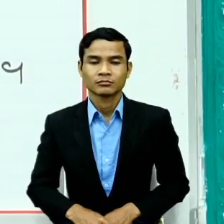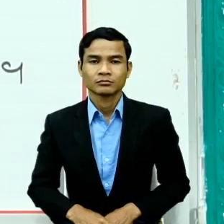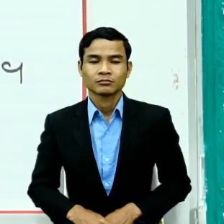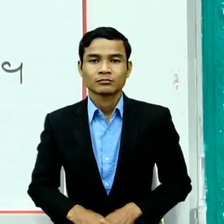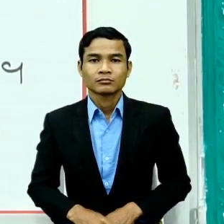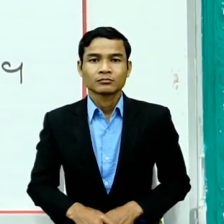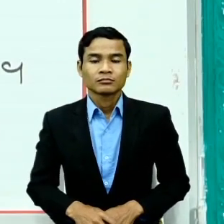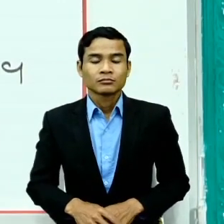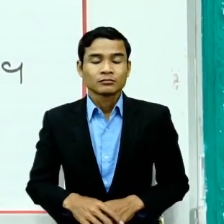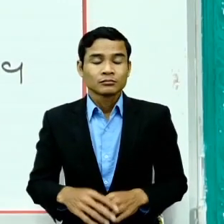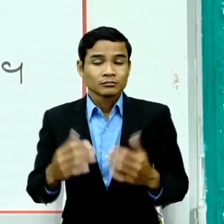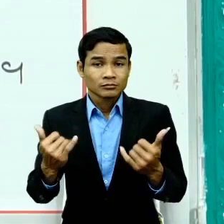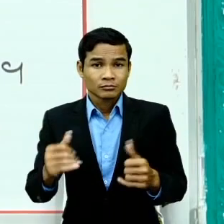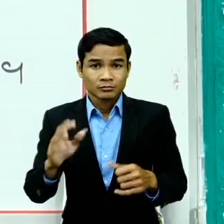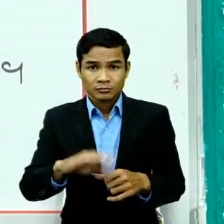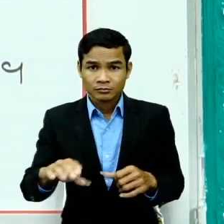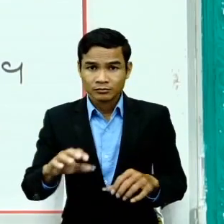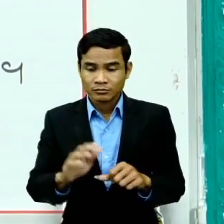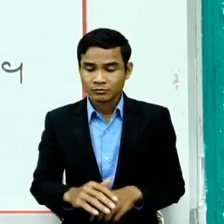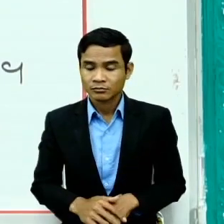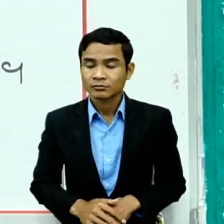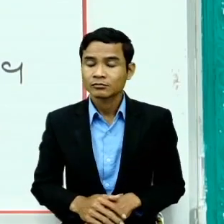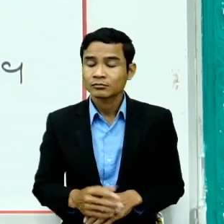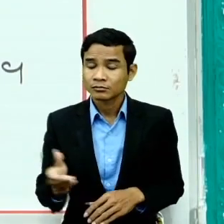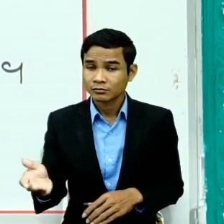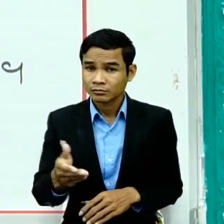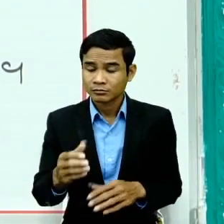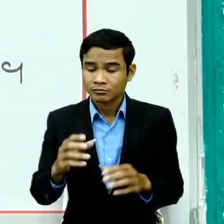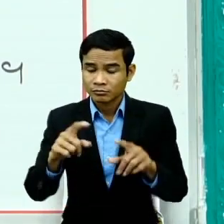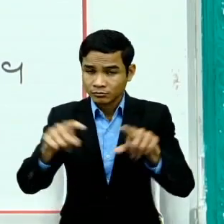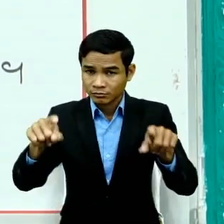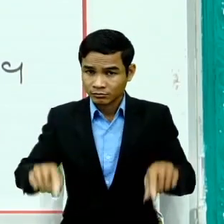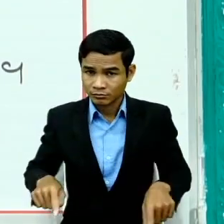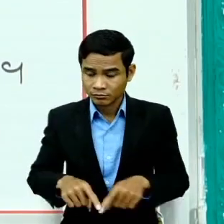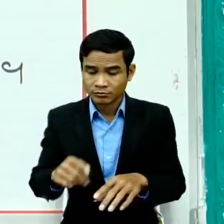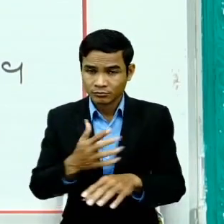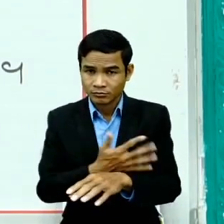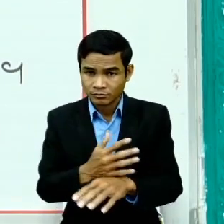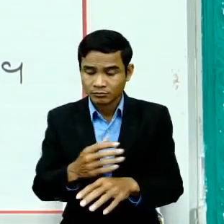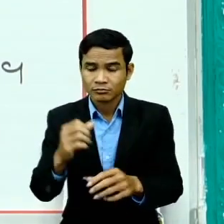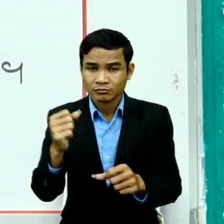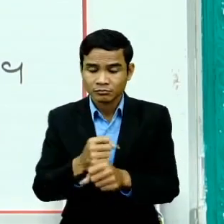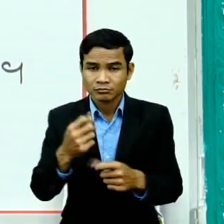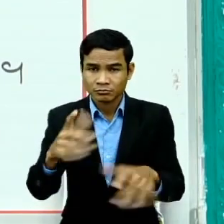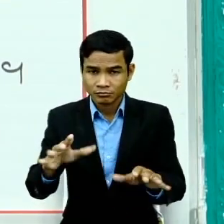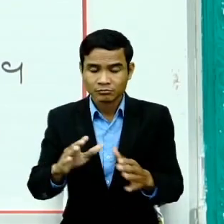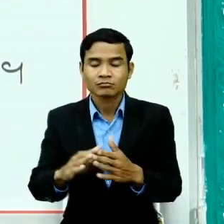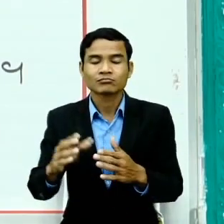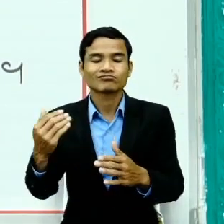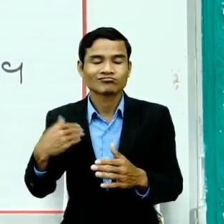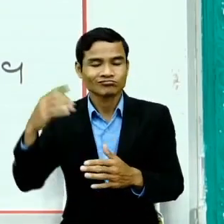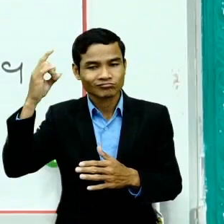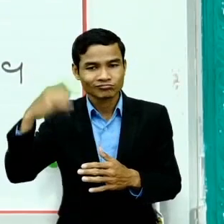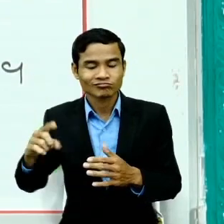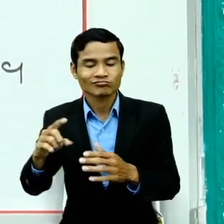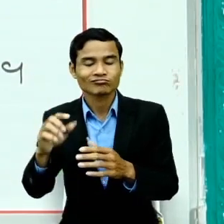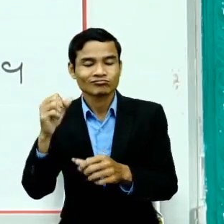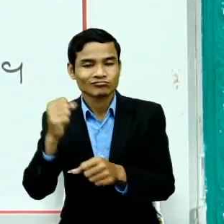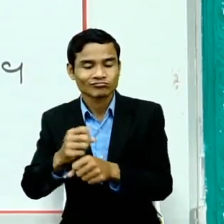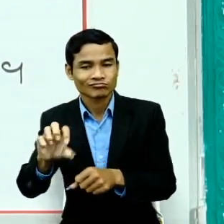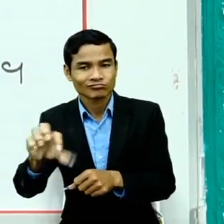chà đôi chân cao bị quật phơi chấm cá chà mình riêng sấy chà cật liệt chà chết rồng ngoa tự thân áo